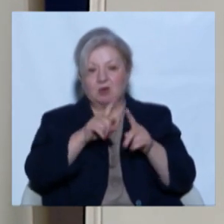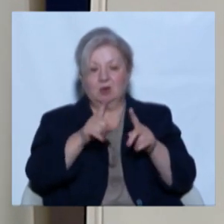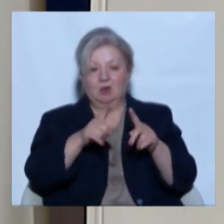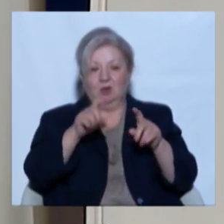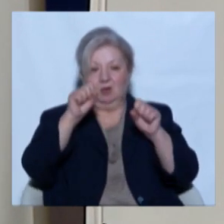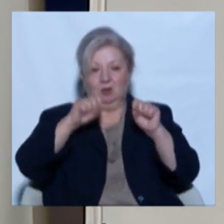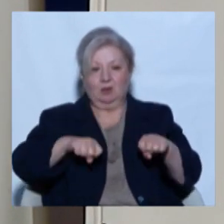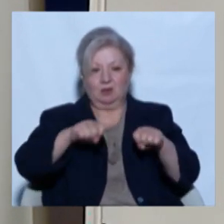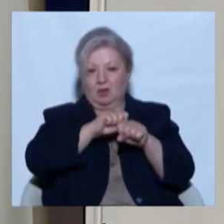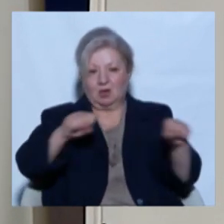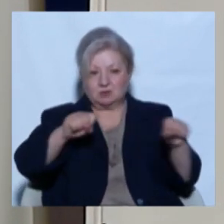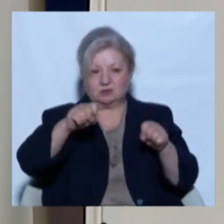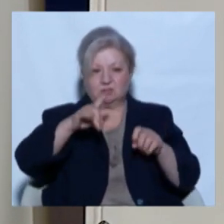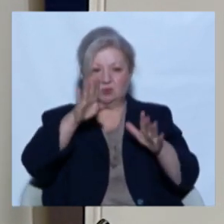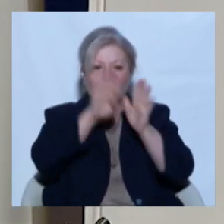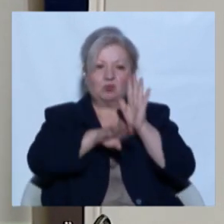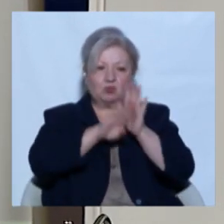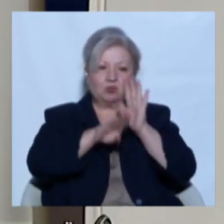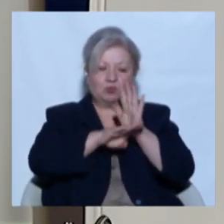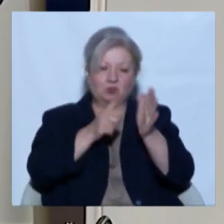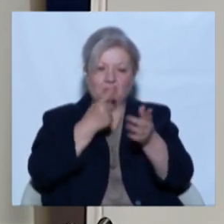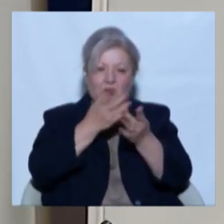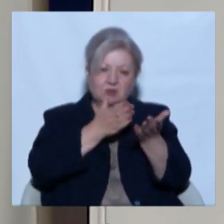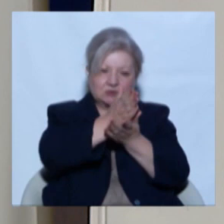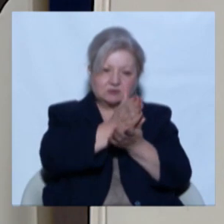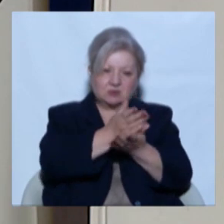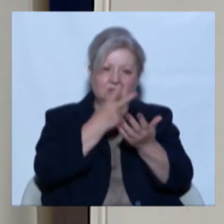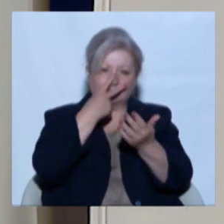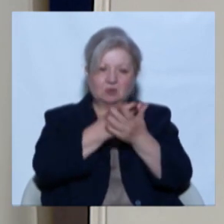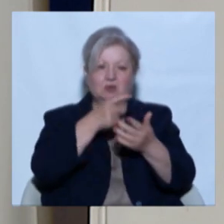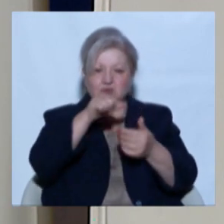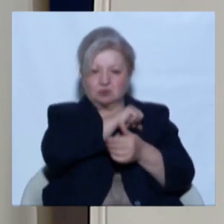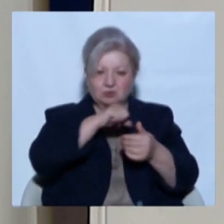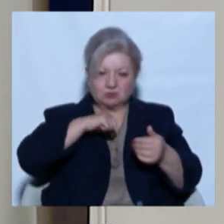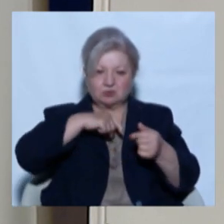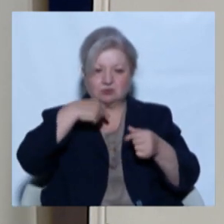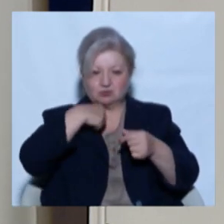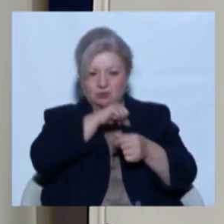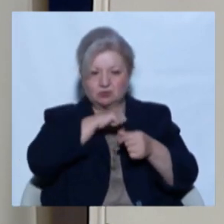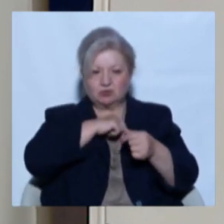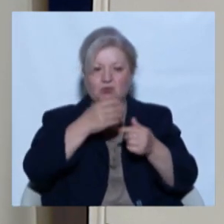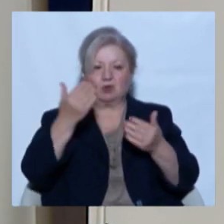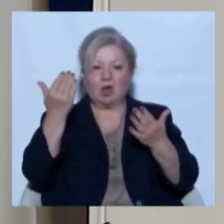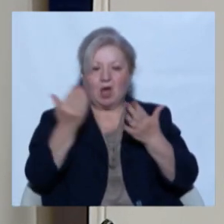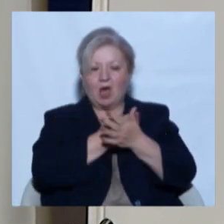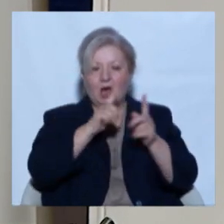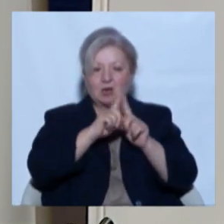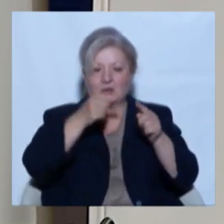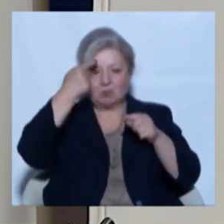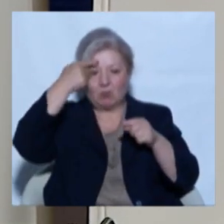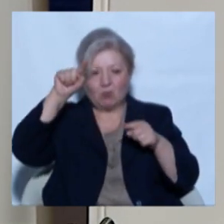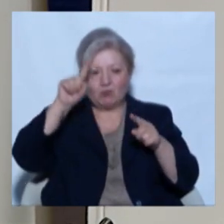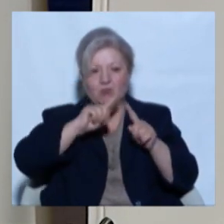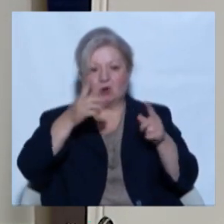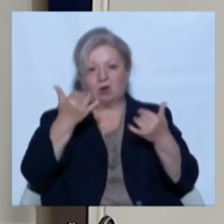აზროვნება, არ შეიძლება რაღაცა ერთ გზას დავადგეთ. ჩვენც უნდა მოვიფიქროთ ახალი ხერხი. მე რასაც ხერხსაც